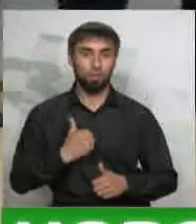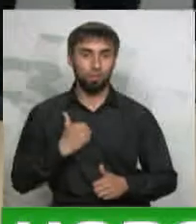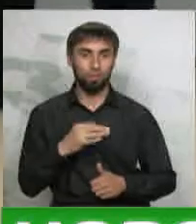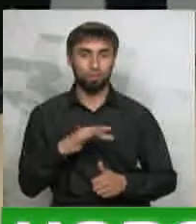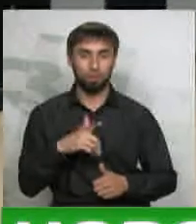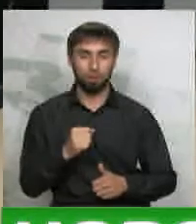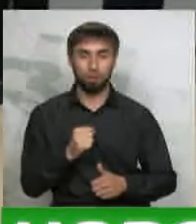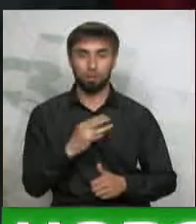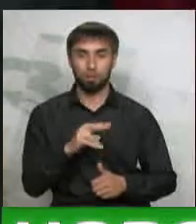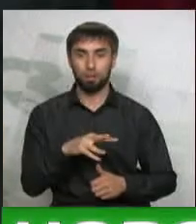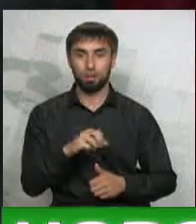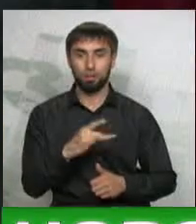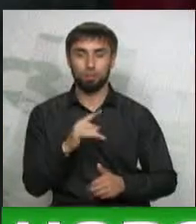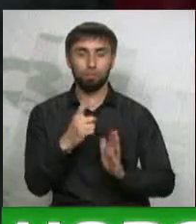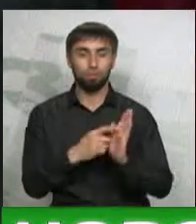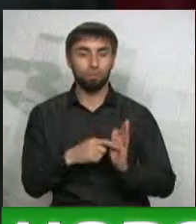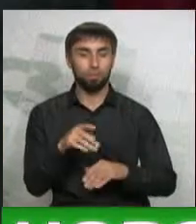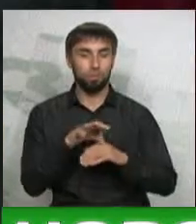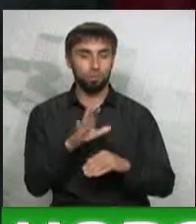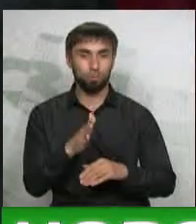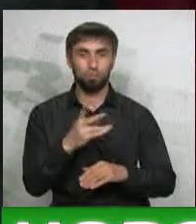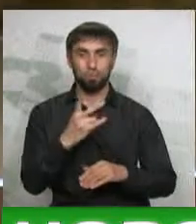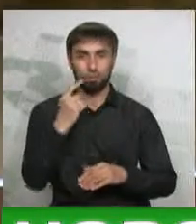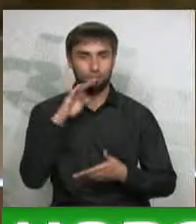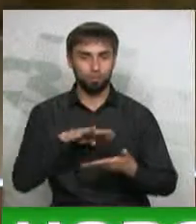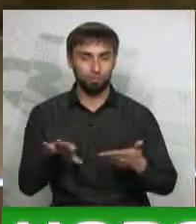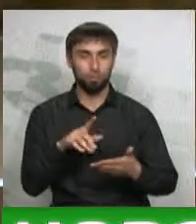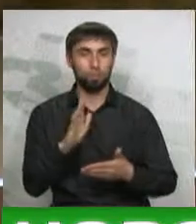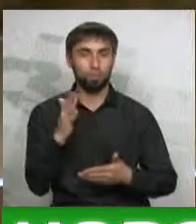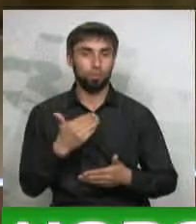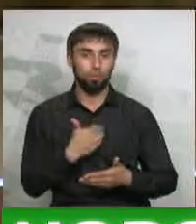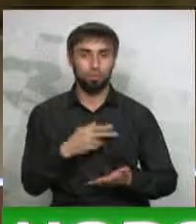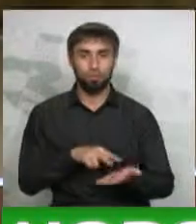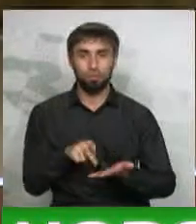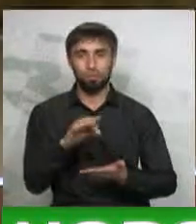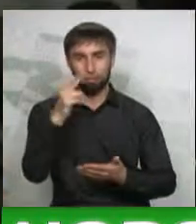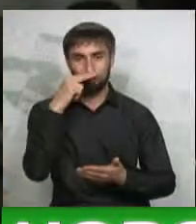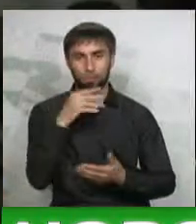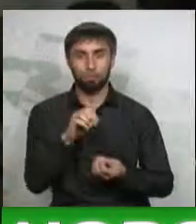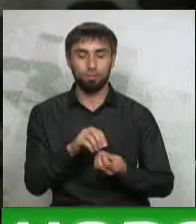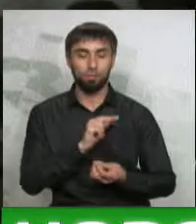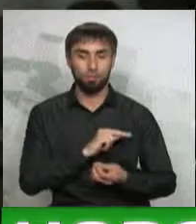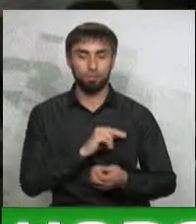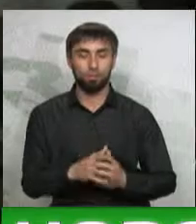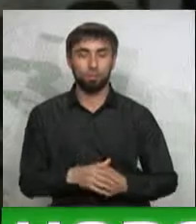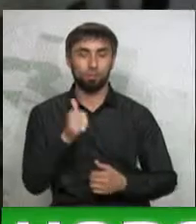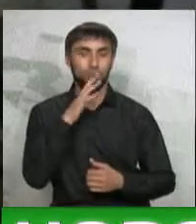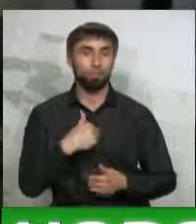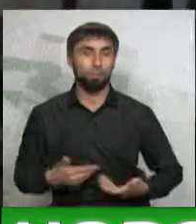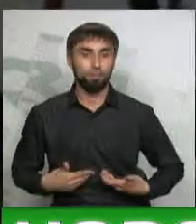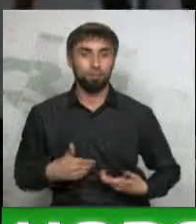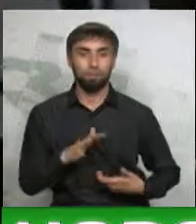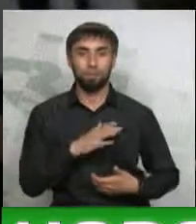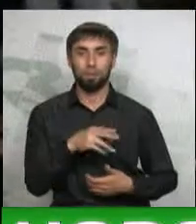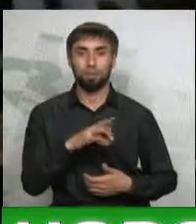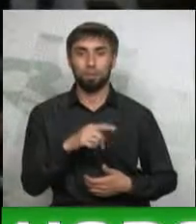отвагу. Кирилл Маршанов делится, носить будет его не снимая. В будущем хочет пойти по стопам отца. Когда мы жили на пограничной